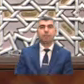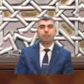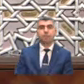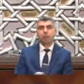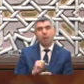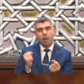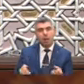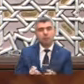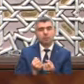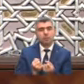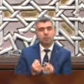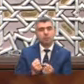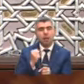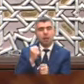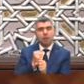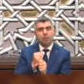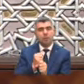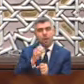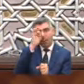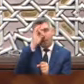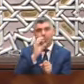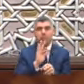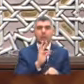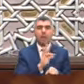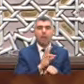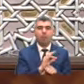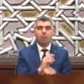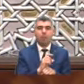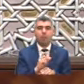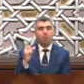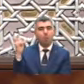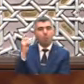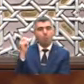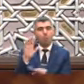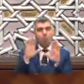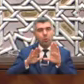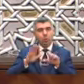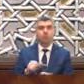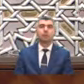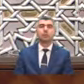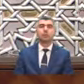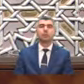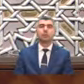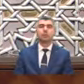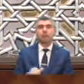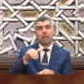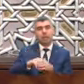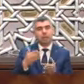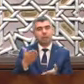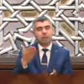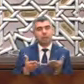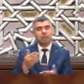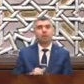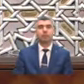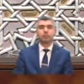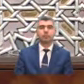النهوض بوضعية العاملين ببرنامج محو الأمية بالمساجد للسيدات والسادة النواب المحترمين من الفريق الاستقلالي الوحدة